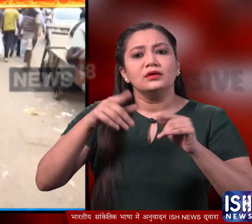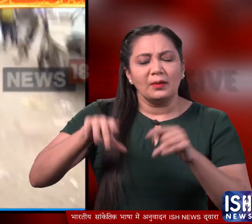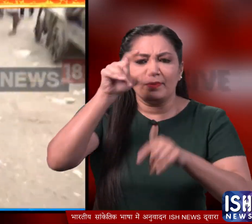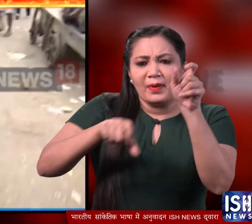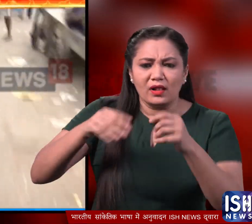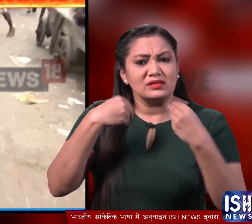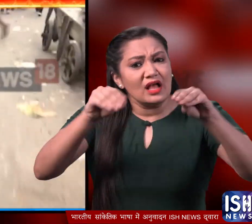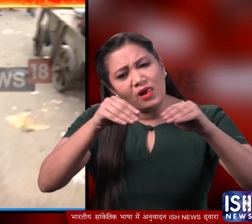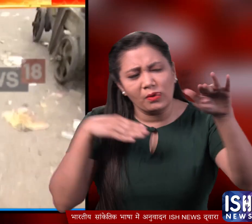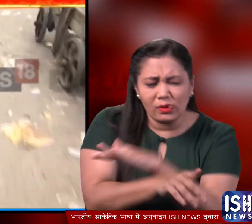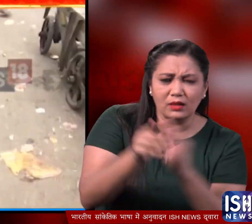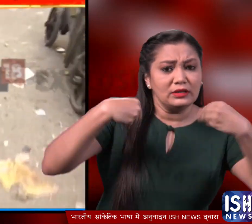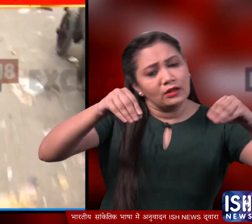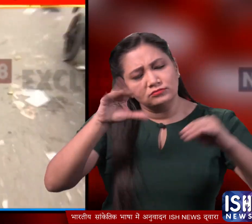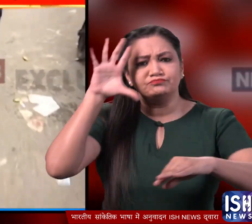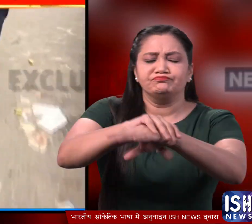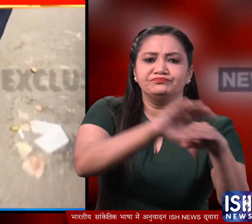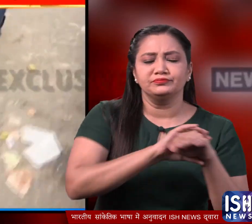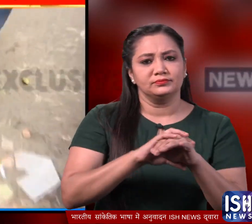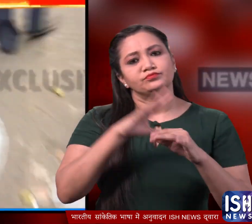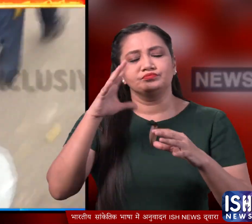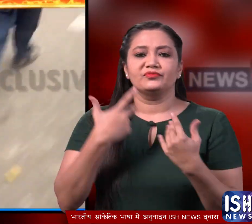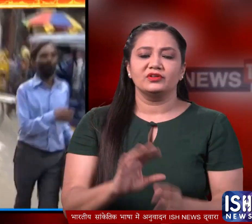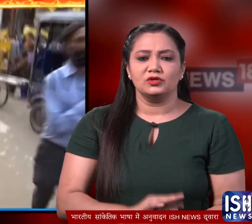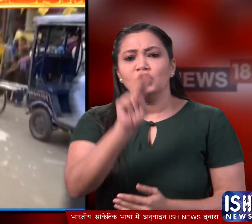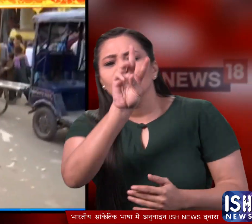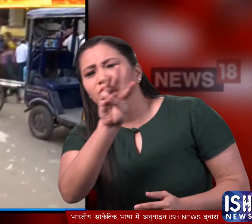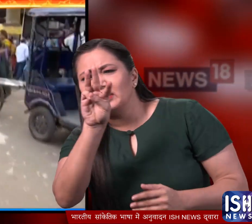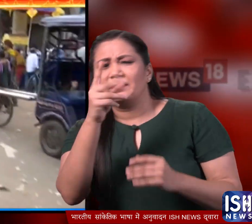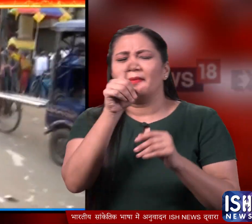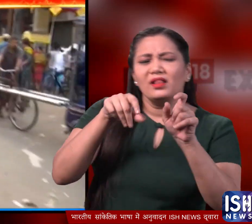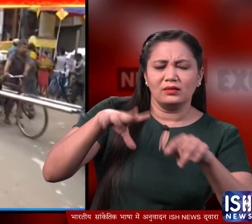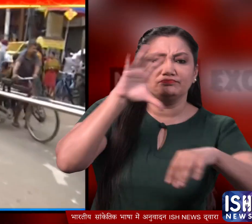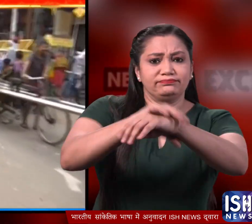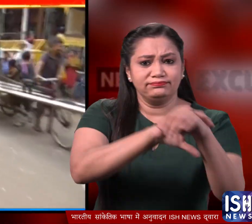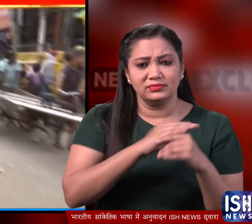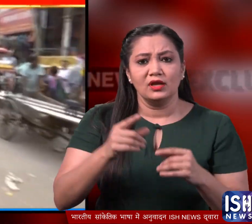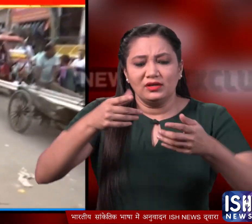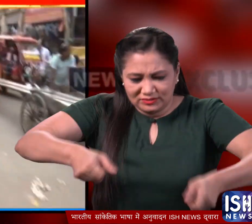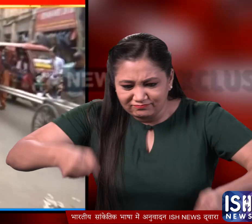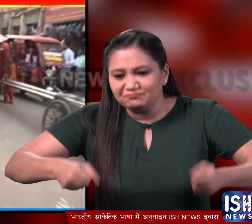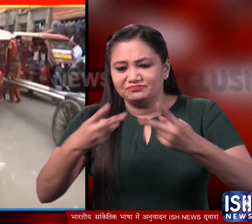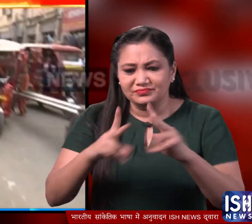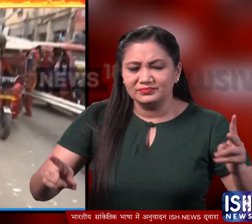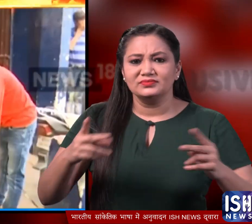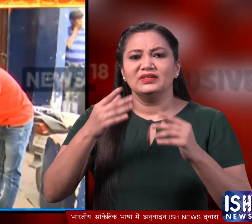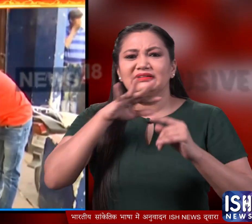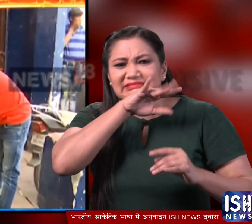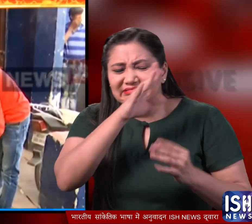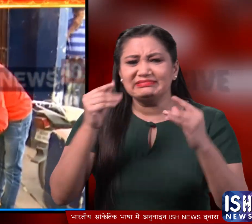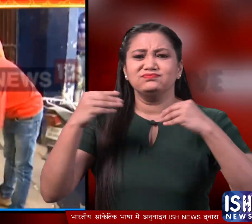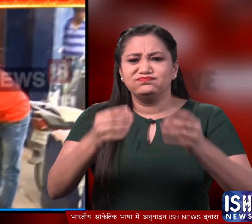شروع کر دی اس کارروائی میں اس نے دو تین لوگوں کو پٹاکوں کے ساتھ دھر دبوچا پکڑے گئے لوگوں کے پاس سے پولیس نے بوریوں اور بیگ سے